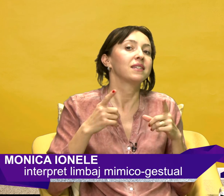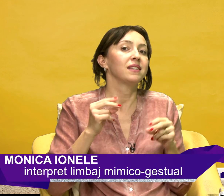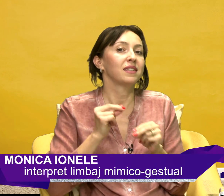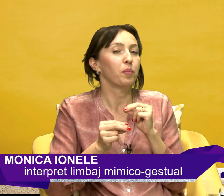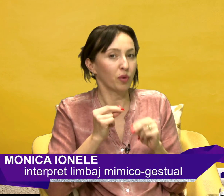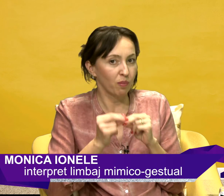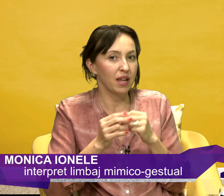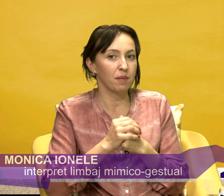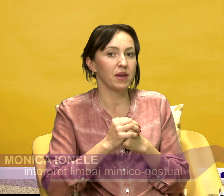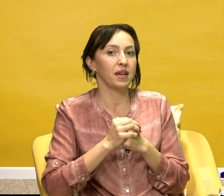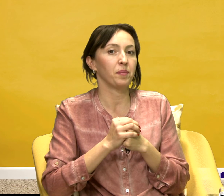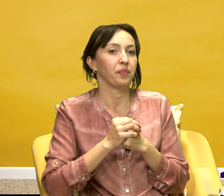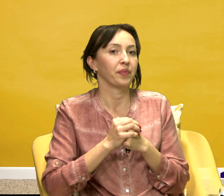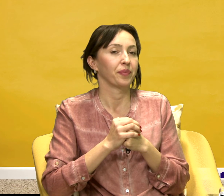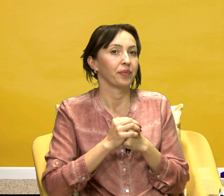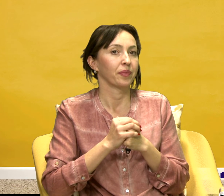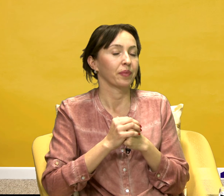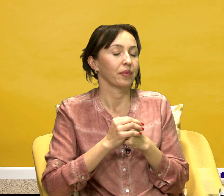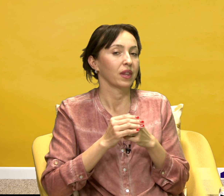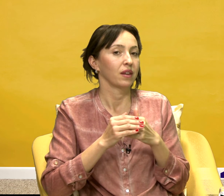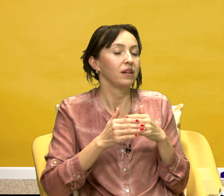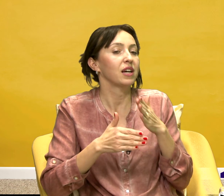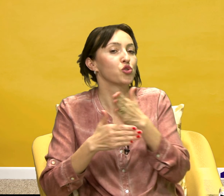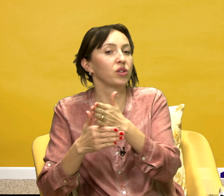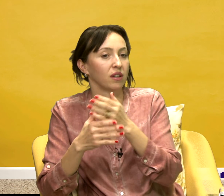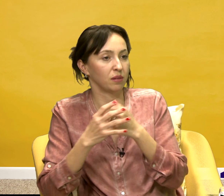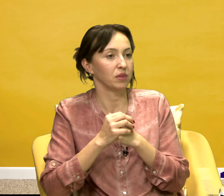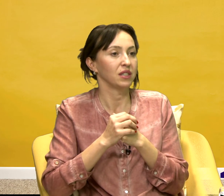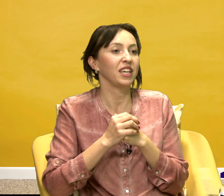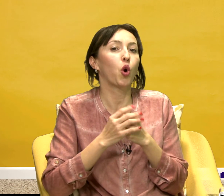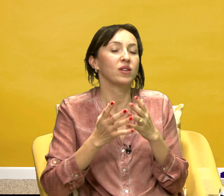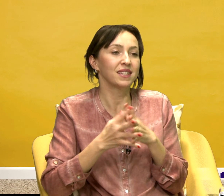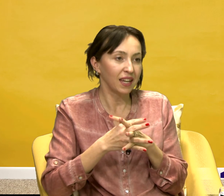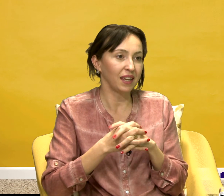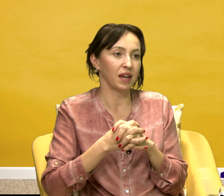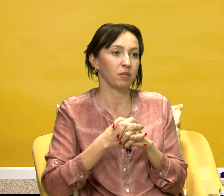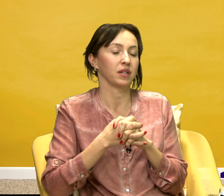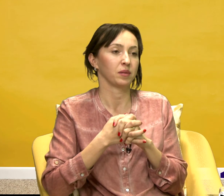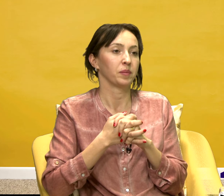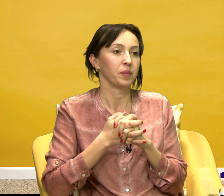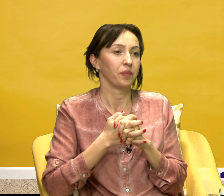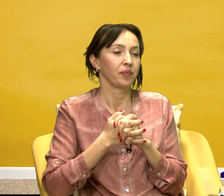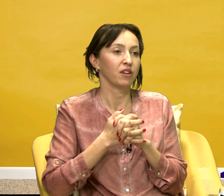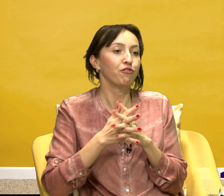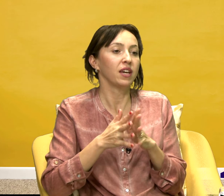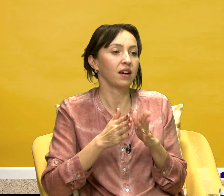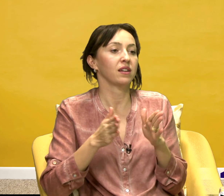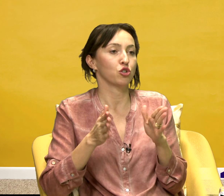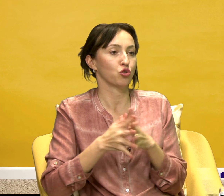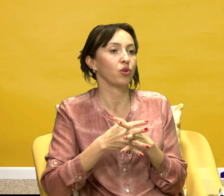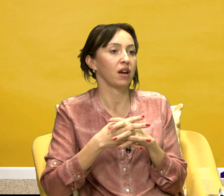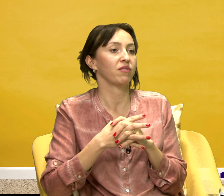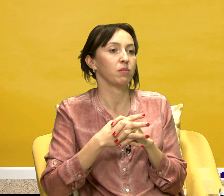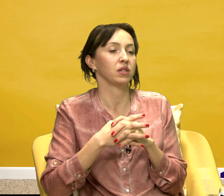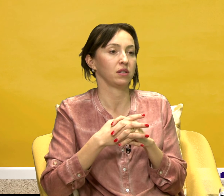dacă există probleme, îi ajutăm, îi consiliem. În